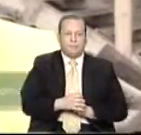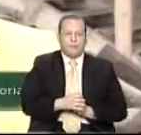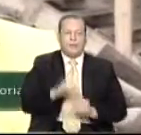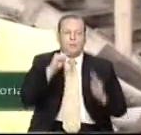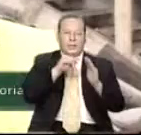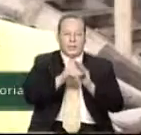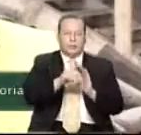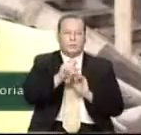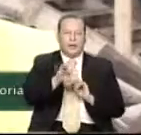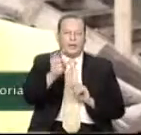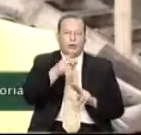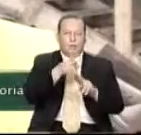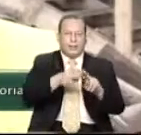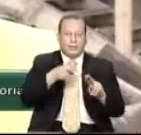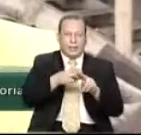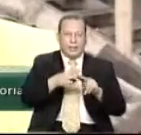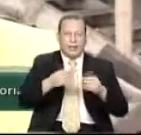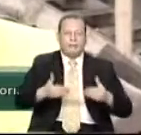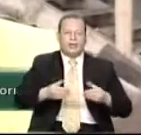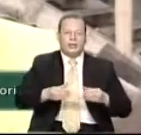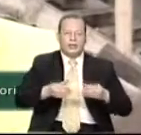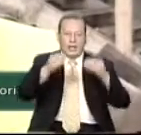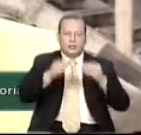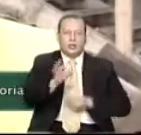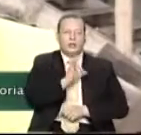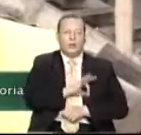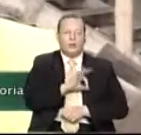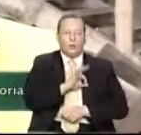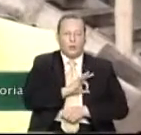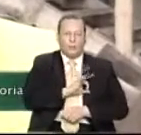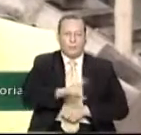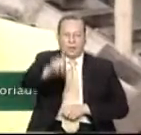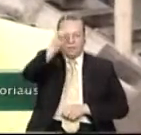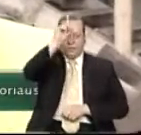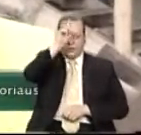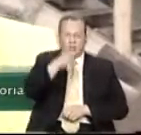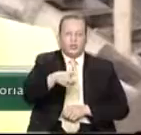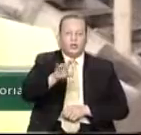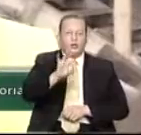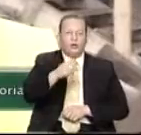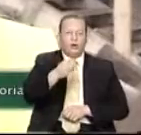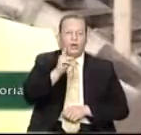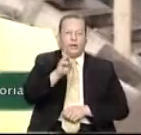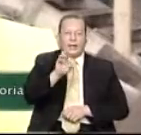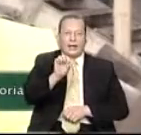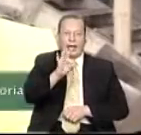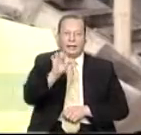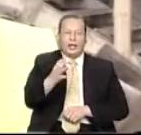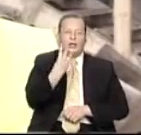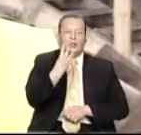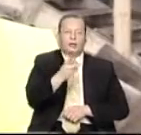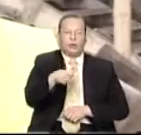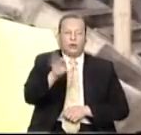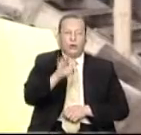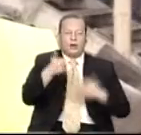pabėgių prizmės, metaliniai lakštai, naudojami vokiški domkratai, 4